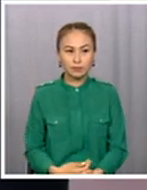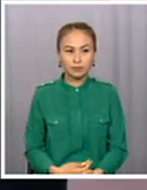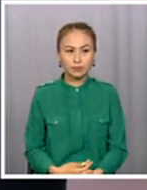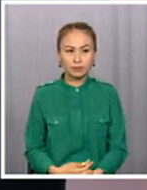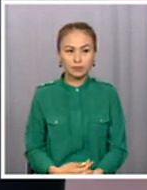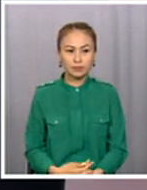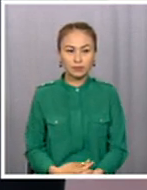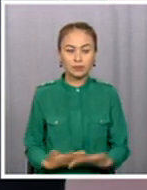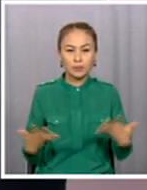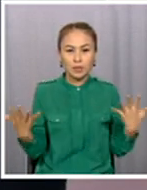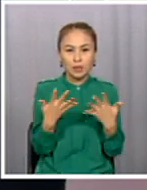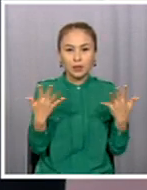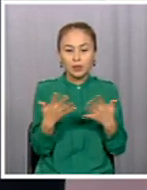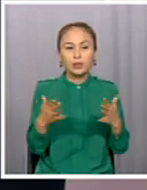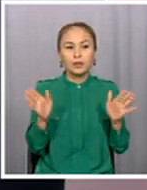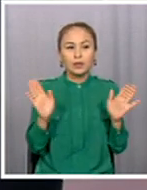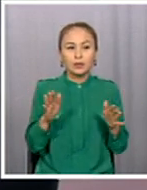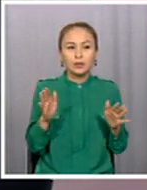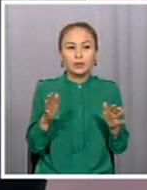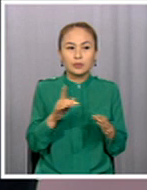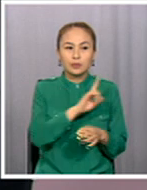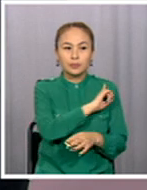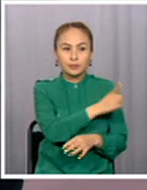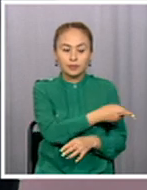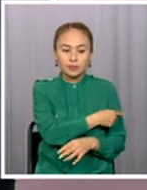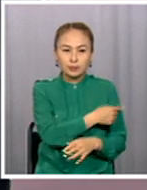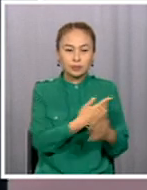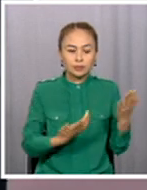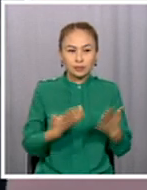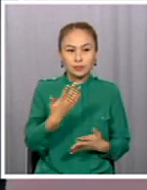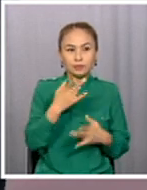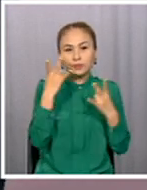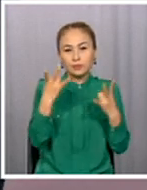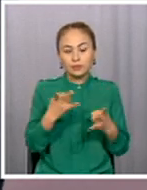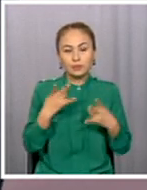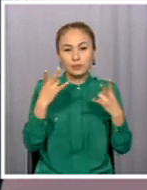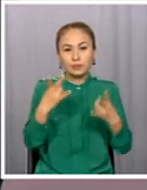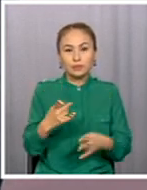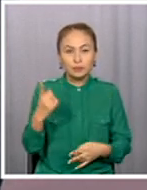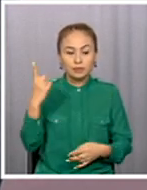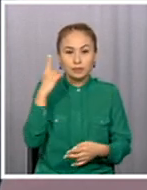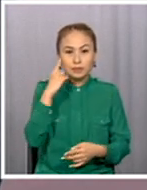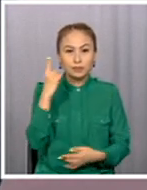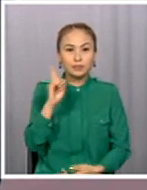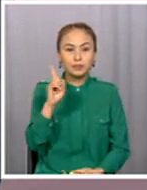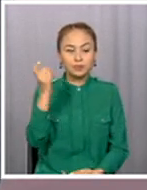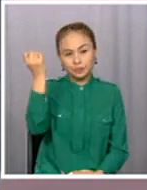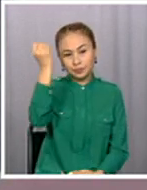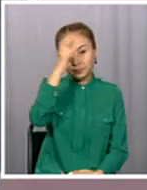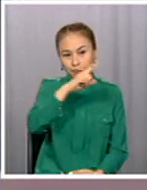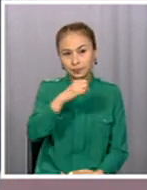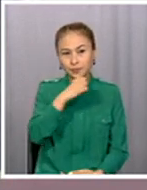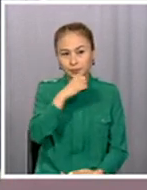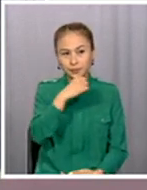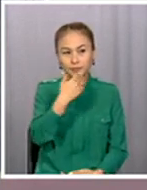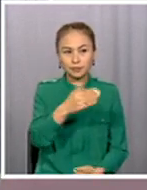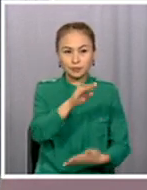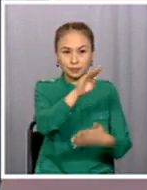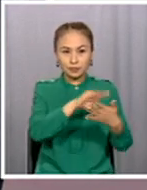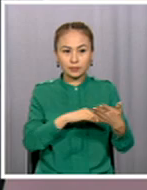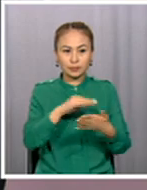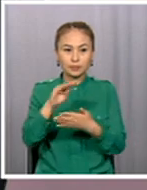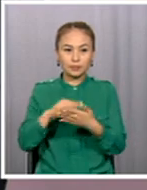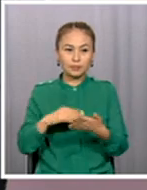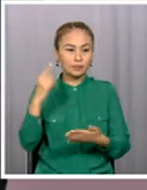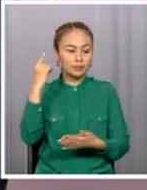қай жануардың дыбысы қатты немесе бәсен шығатынын білу үшін мынандай дыбыстарды